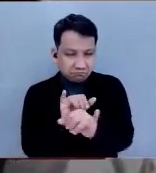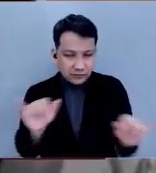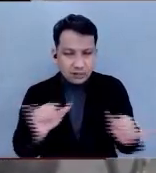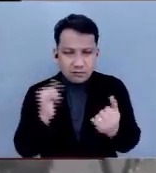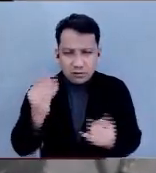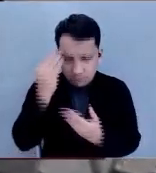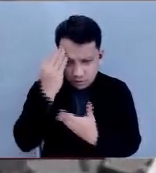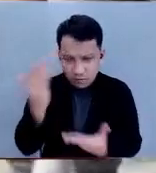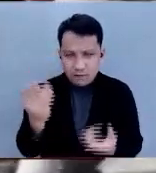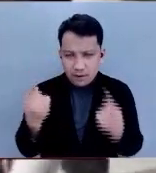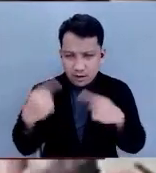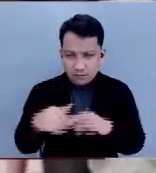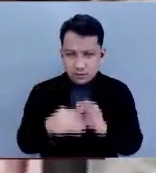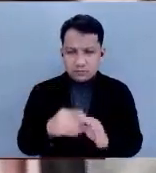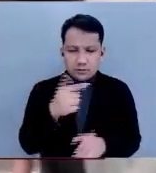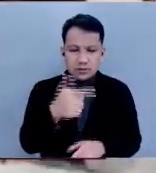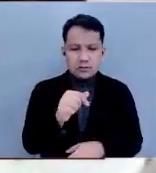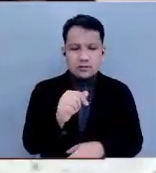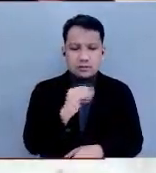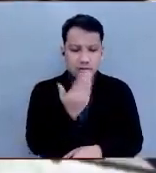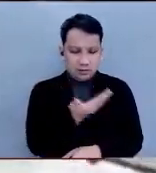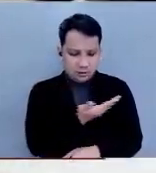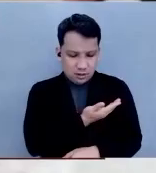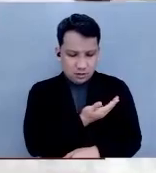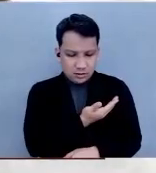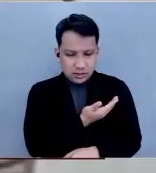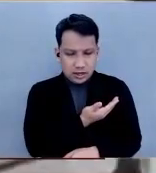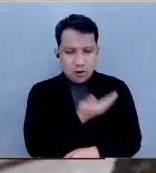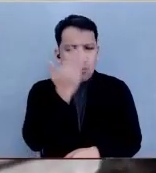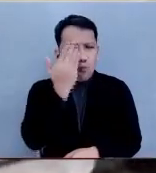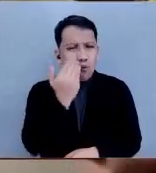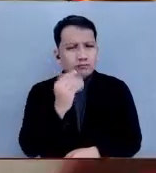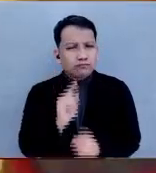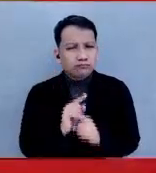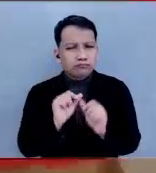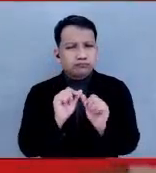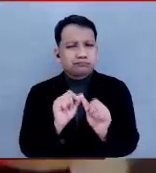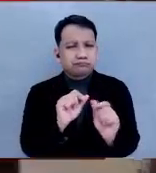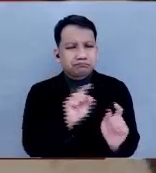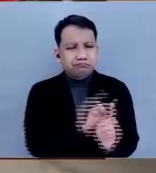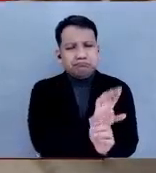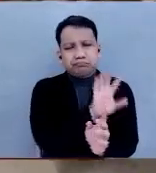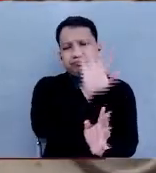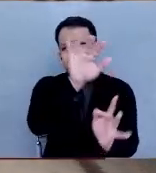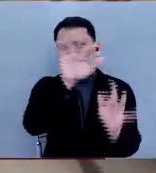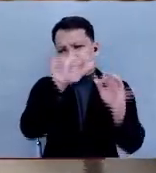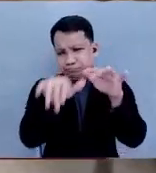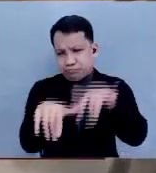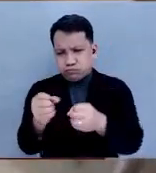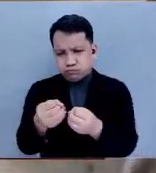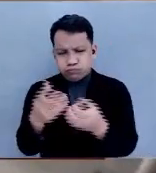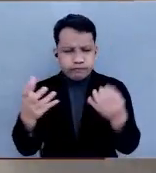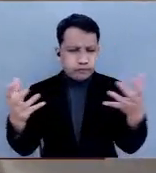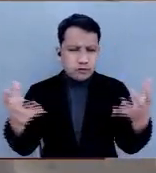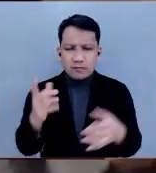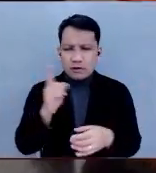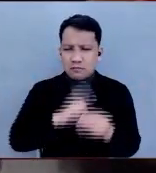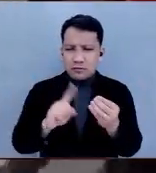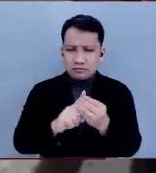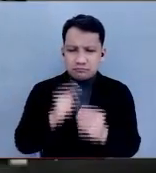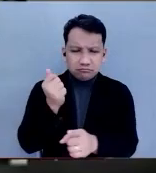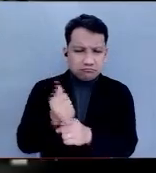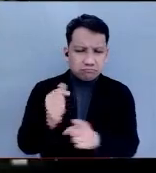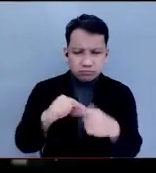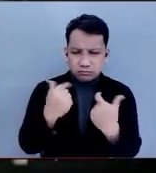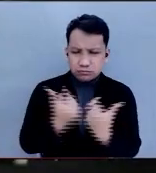tagpo sa Gaza City dahil sa walang patid na airstrike ng Israel. Hindi nila tinitigilan ang lugar para mapulbos ang grupong